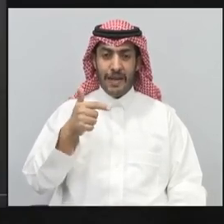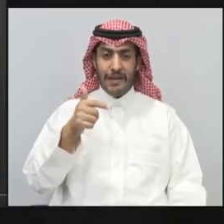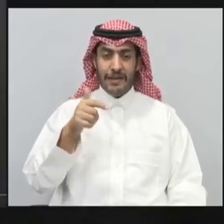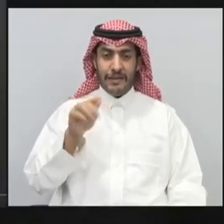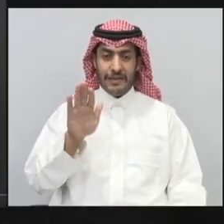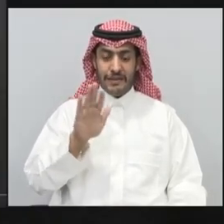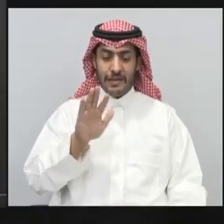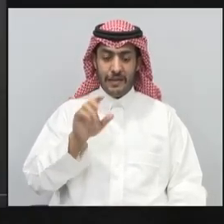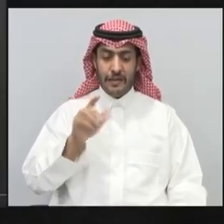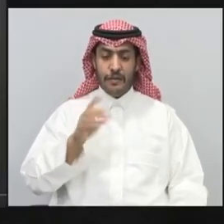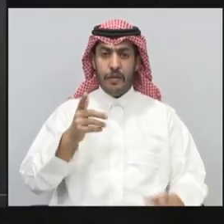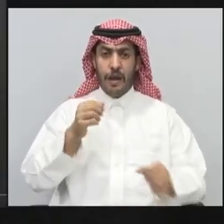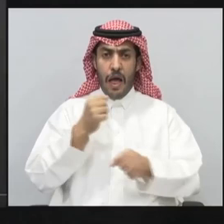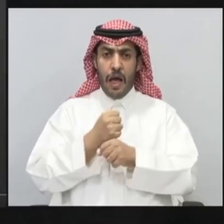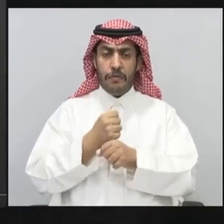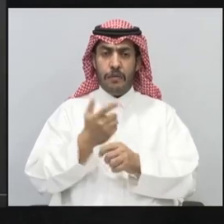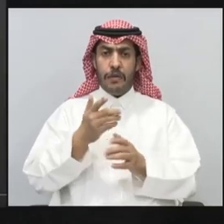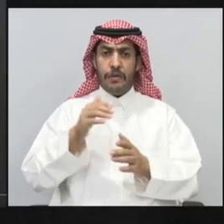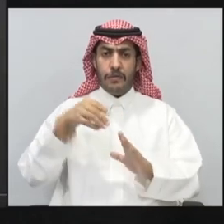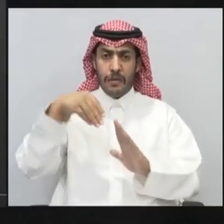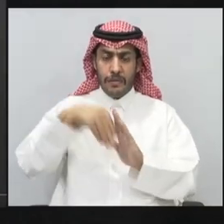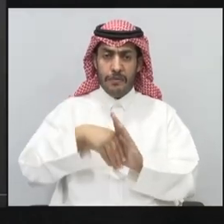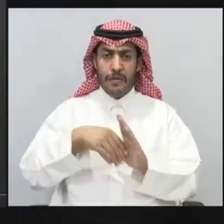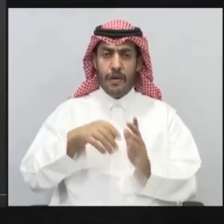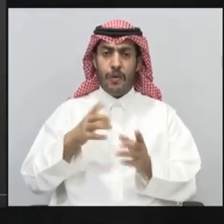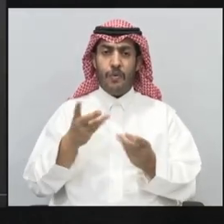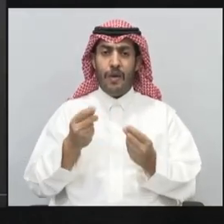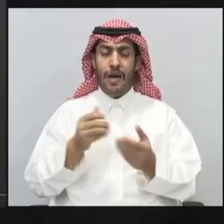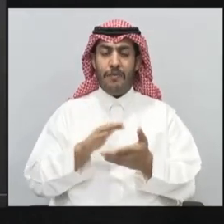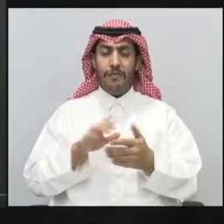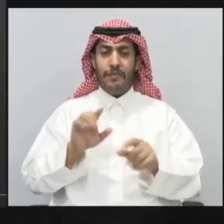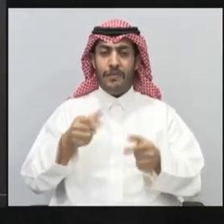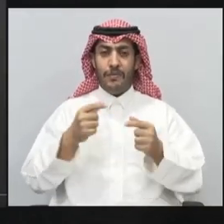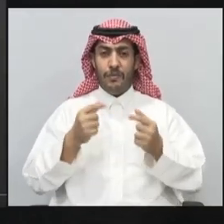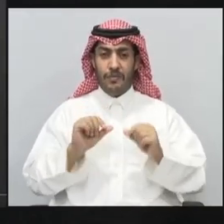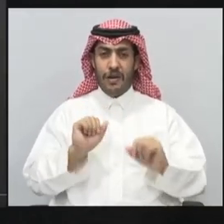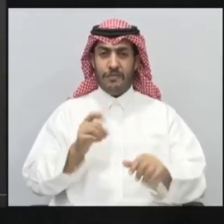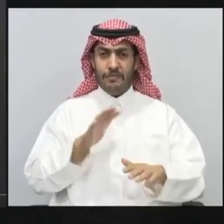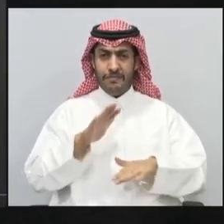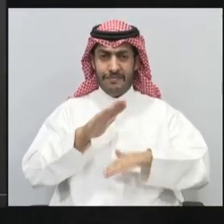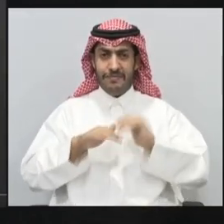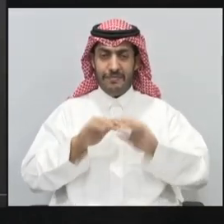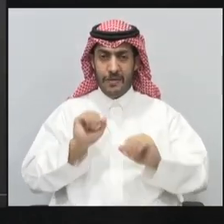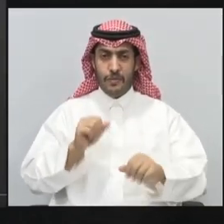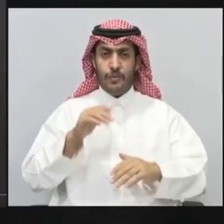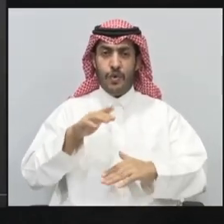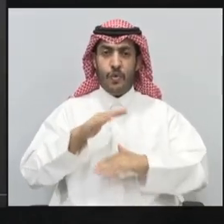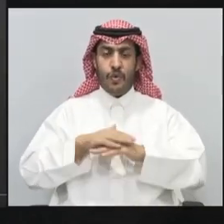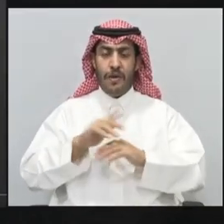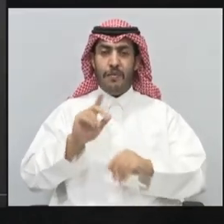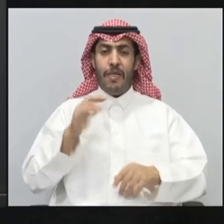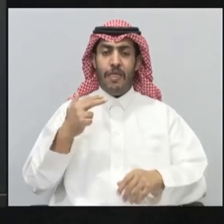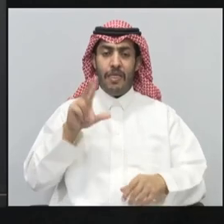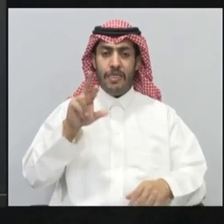وتدمير التربه بئس العمل وتدمير التربه بامكانك تاتي بجمله تحاكي هذه الجمله في اسلوب الذم